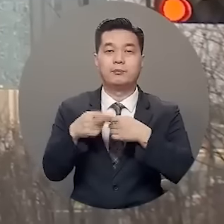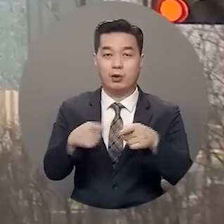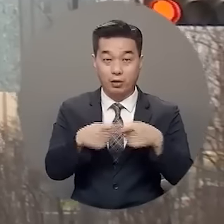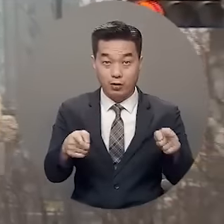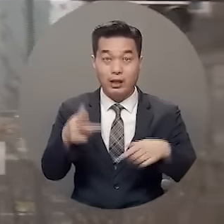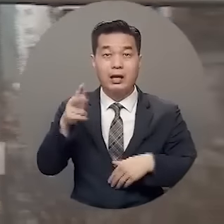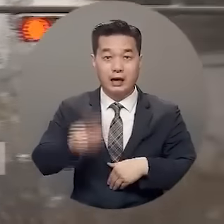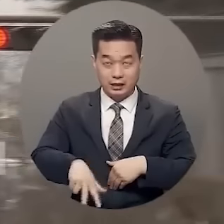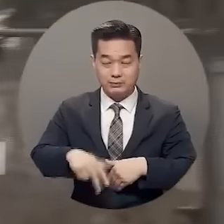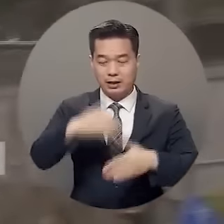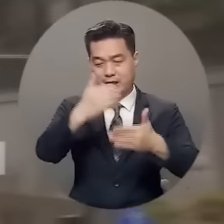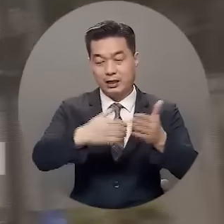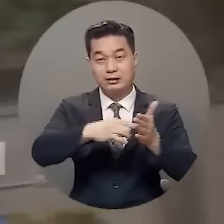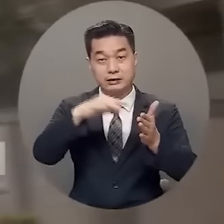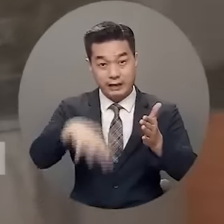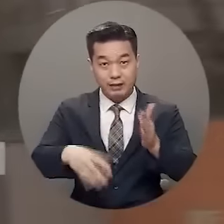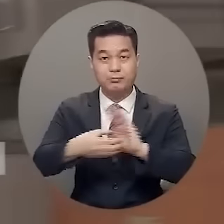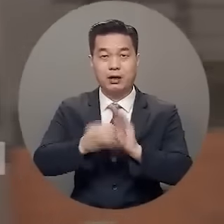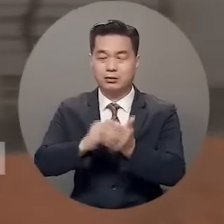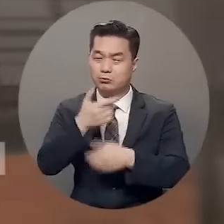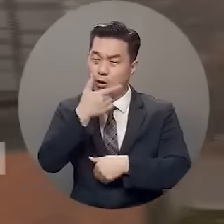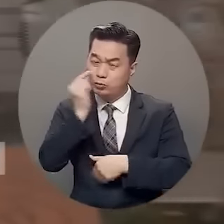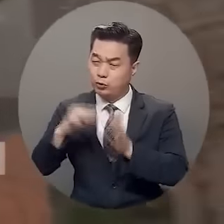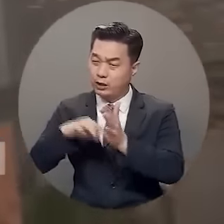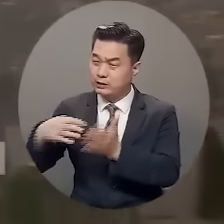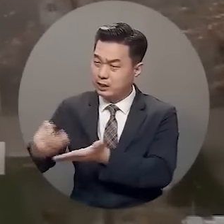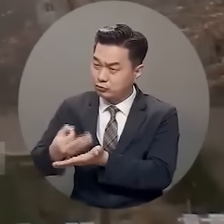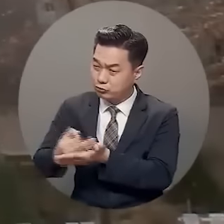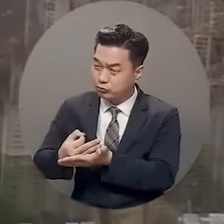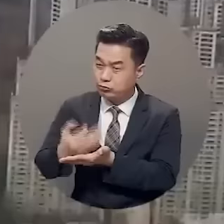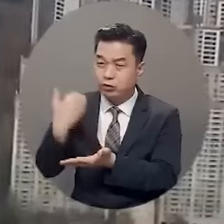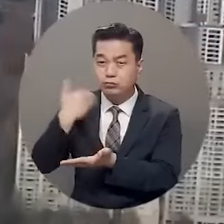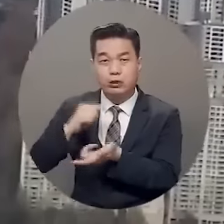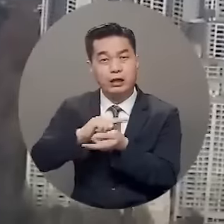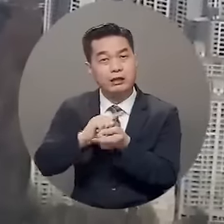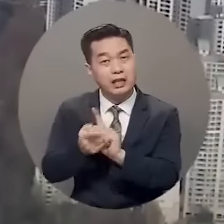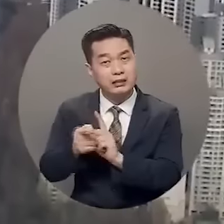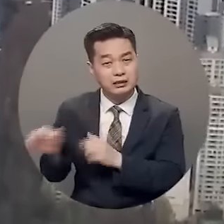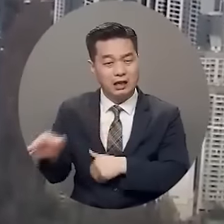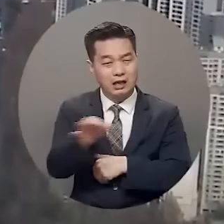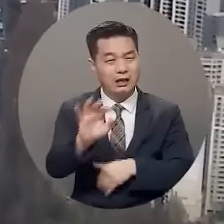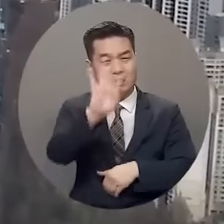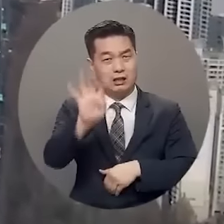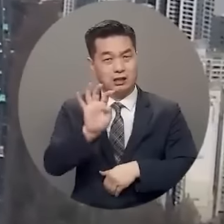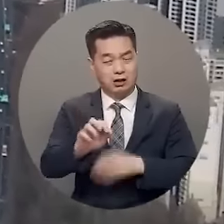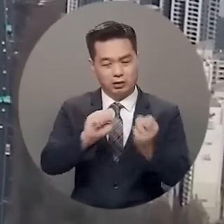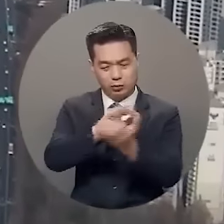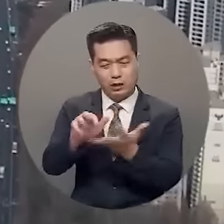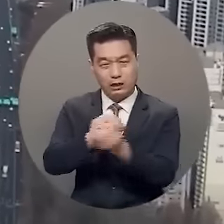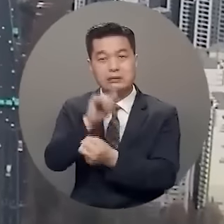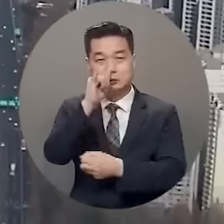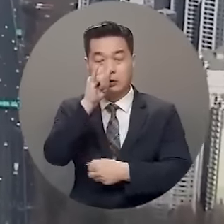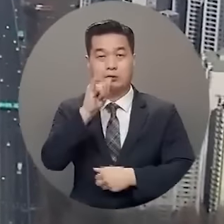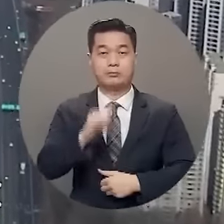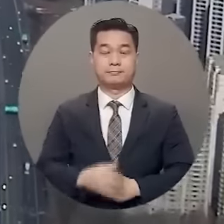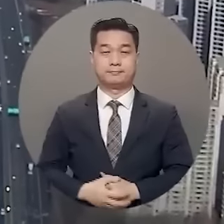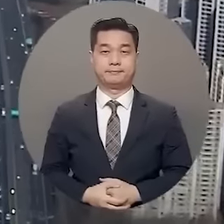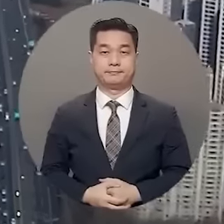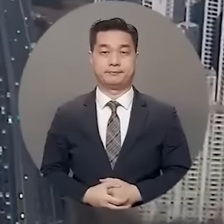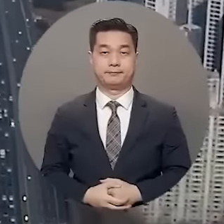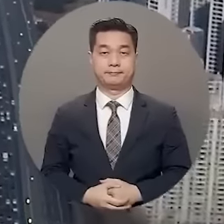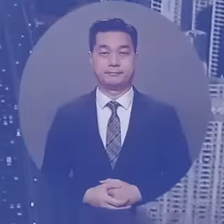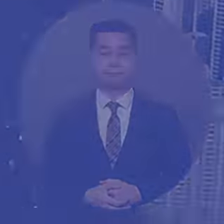하지만 깎아 준 세금만큼 부족한 세수를 누가 대신 부담하게 될지를 두고는 논란의 여지를 남겼습니다 MBC 뉴스